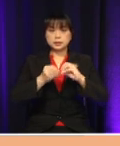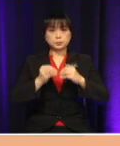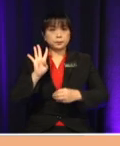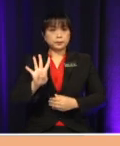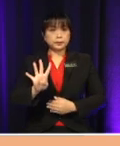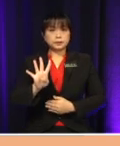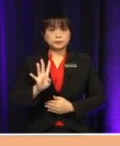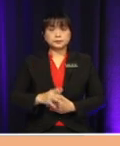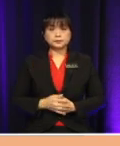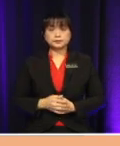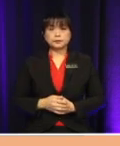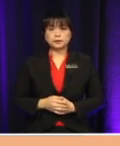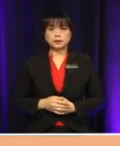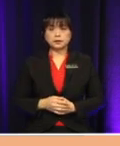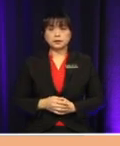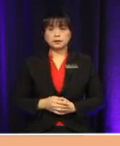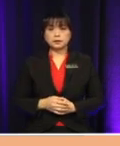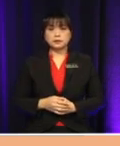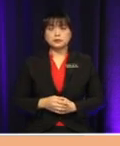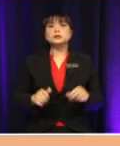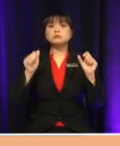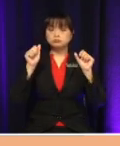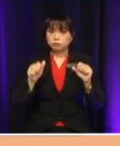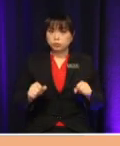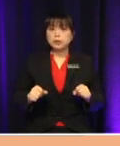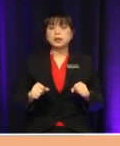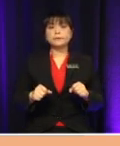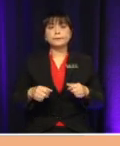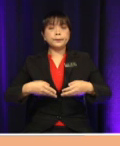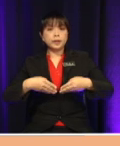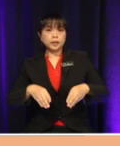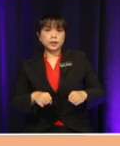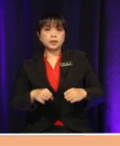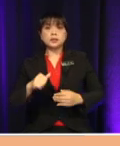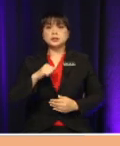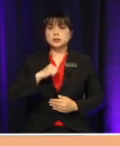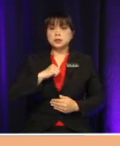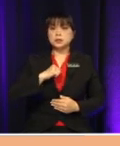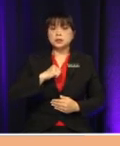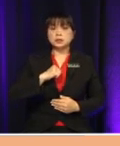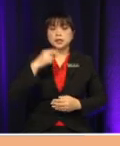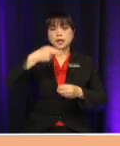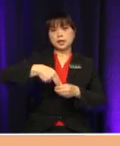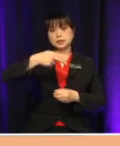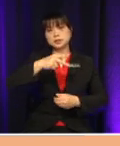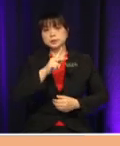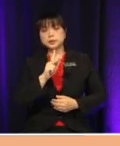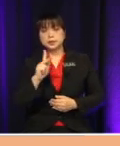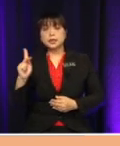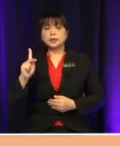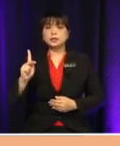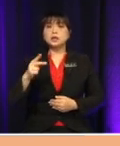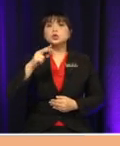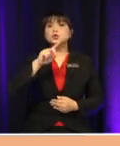organisme di dalam es berupaya membiak sesama sendiri dan menghasilkan zuriat yang subur yaitu